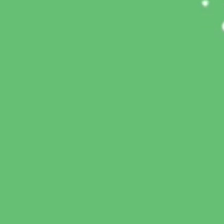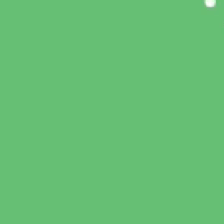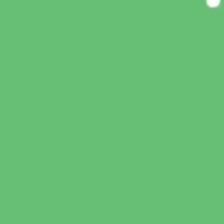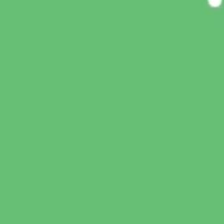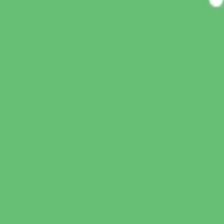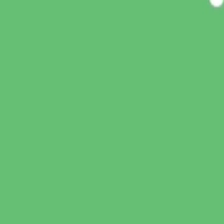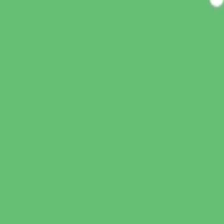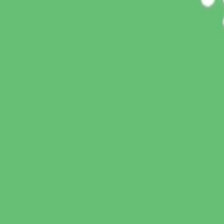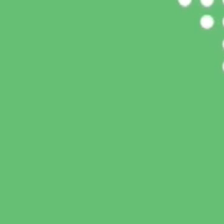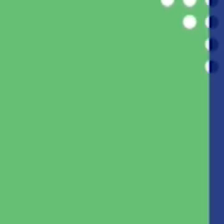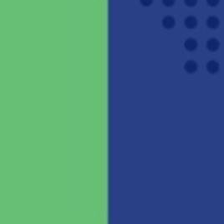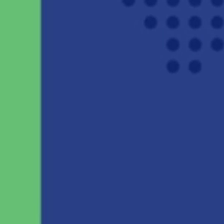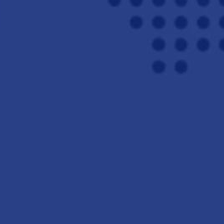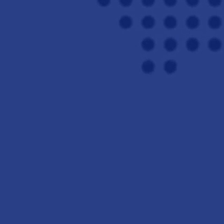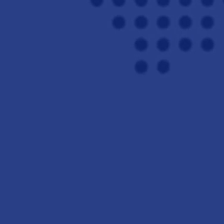Музика